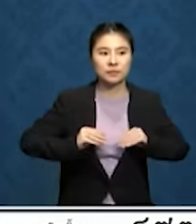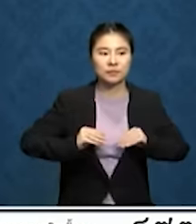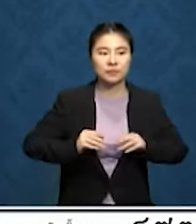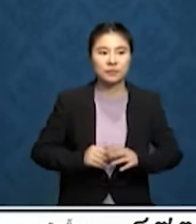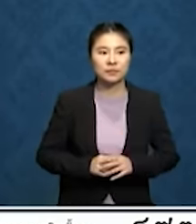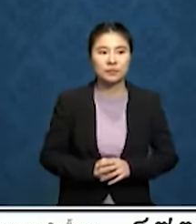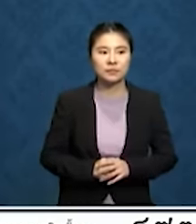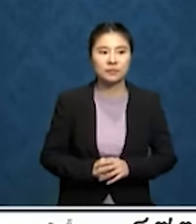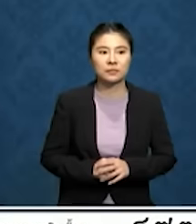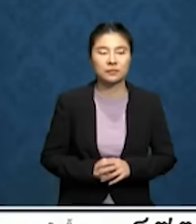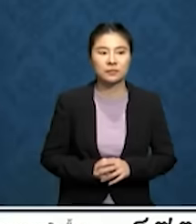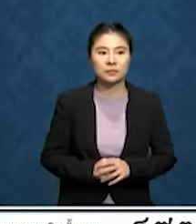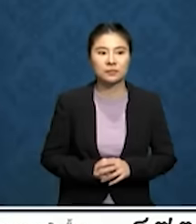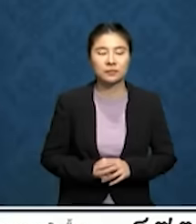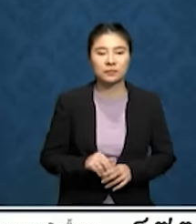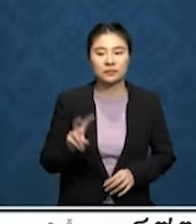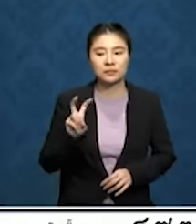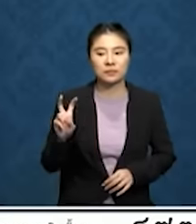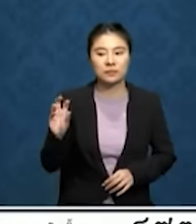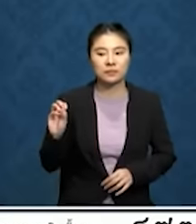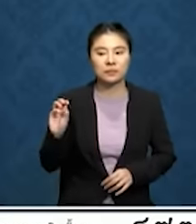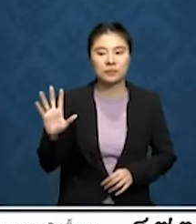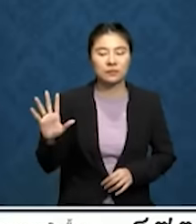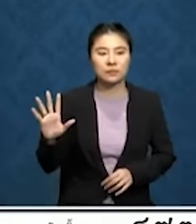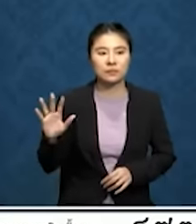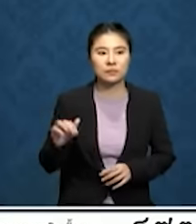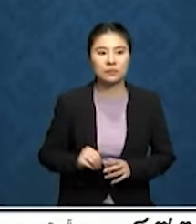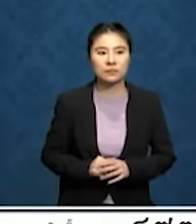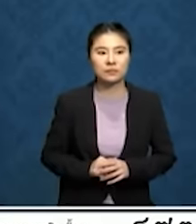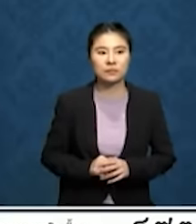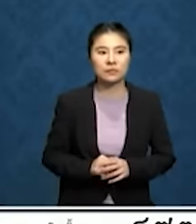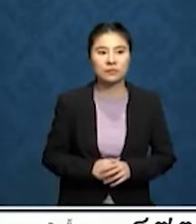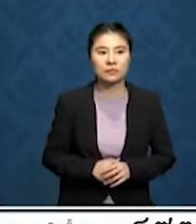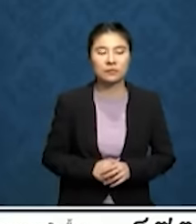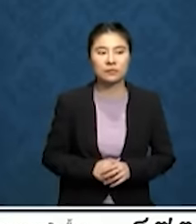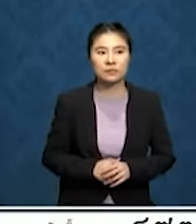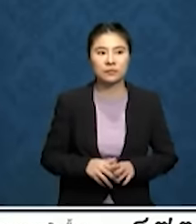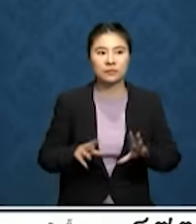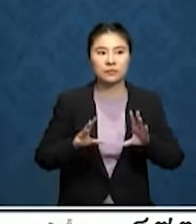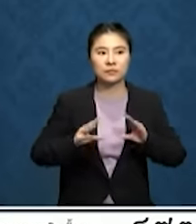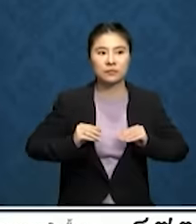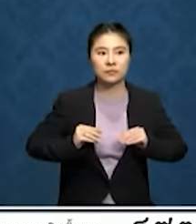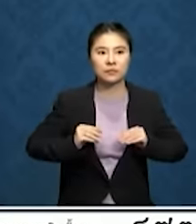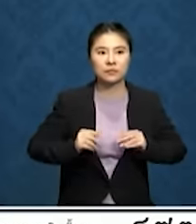ะ 205นายปรเมศจินา เห็นชอบ